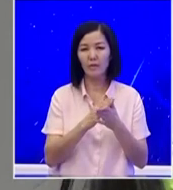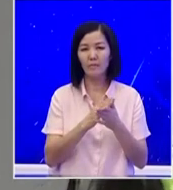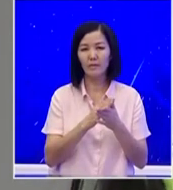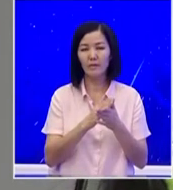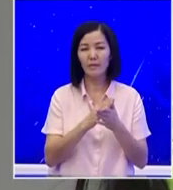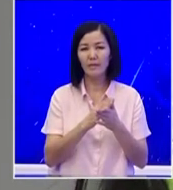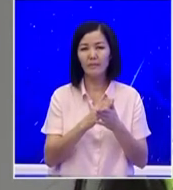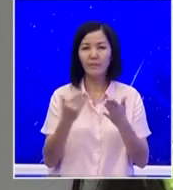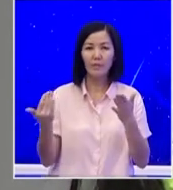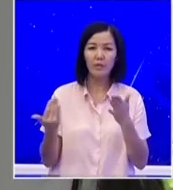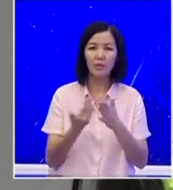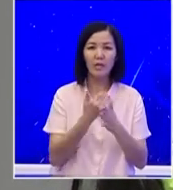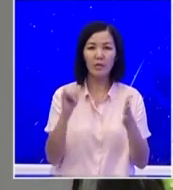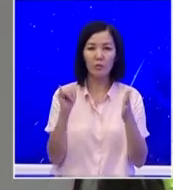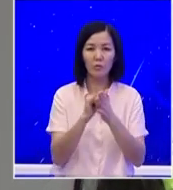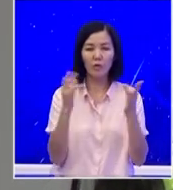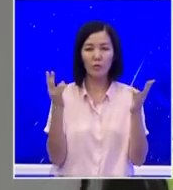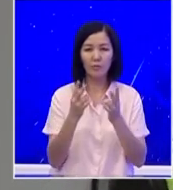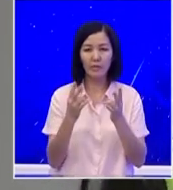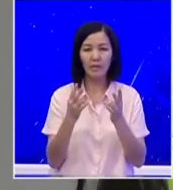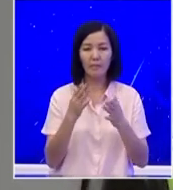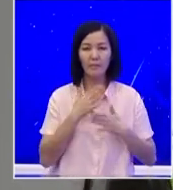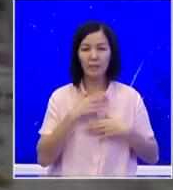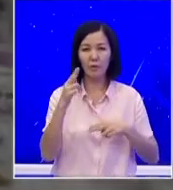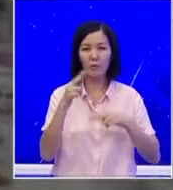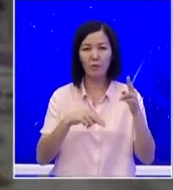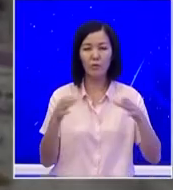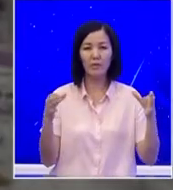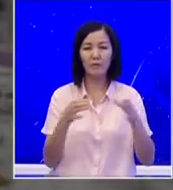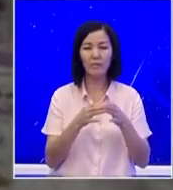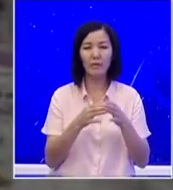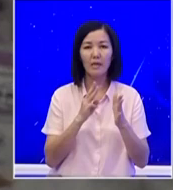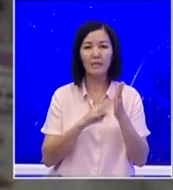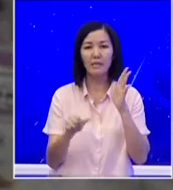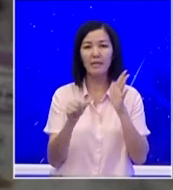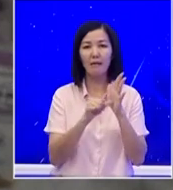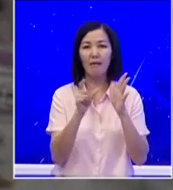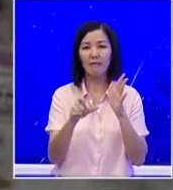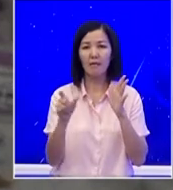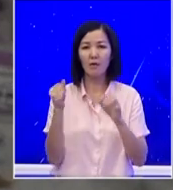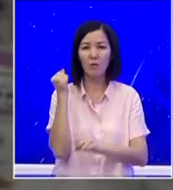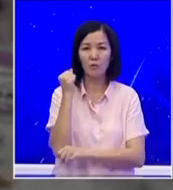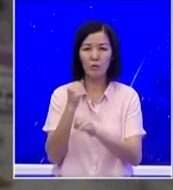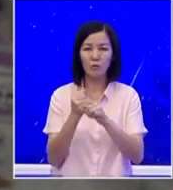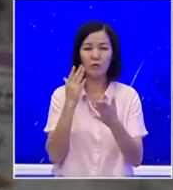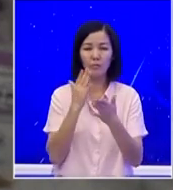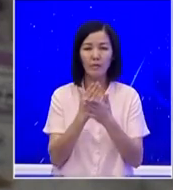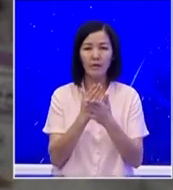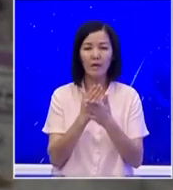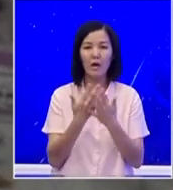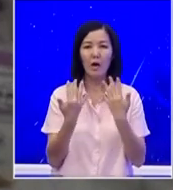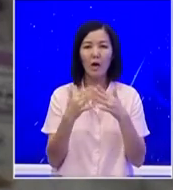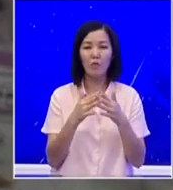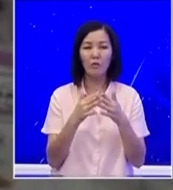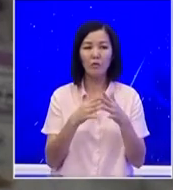бұзып, жаңадан қойылу керек. Біздің фирманың 86 адам бар, және осы